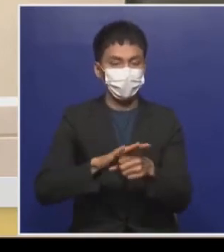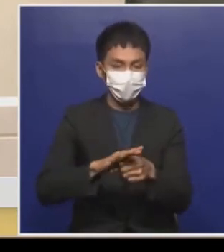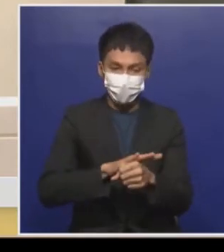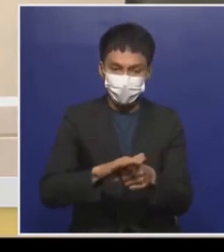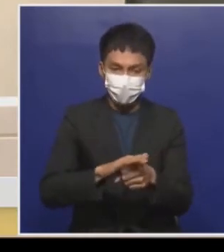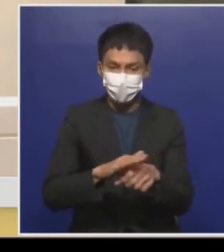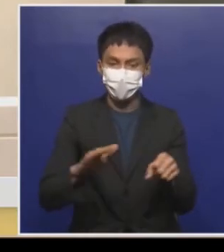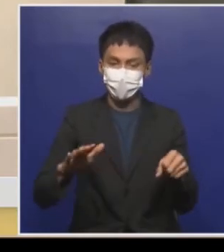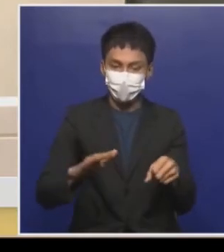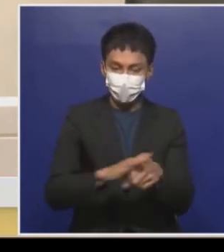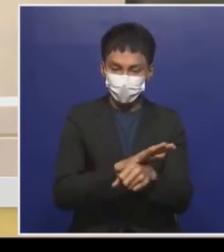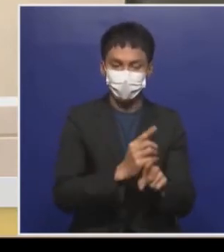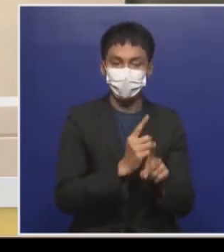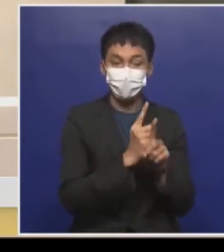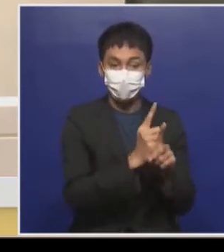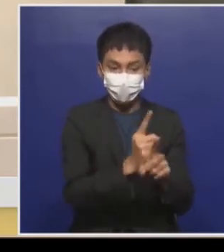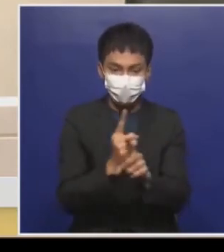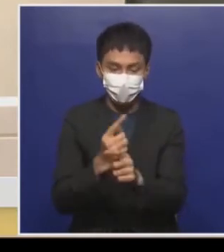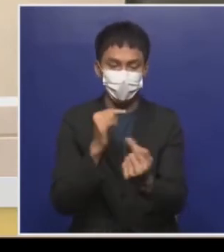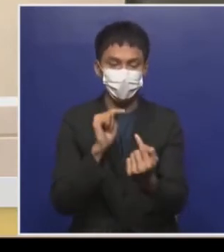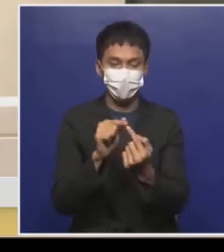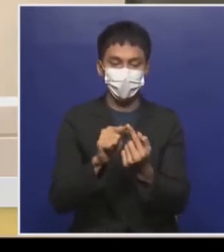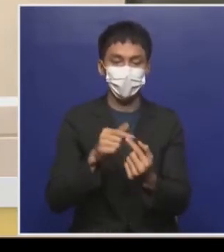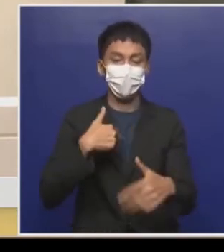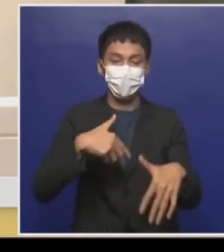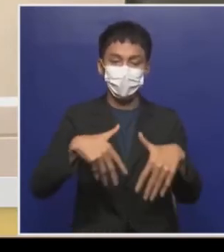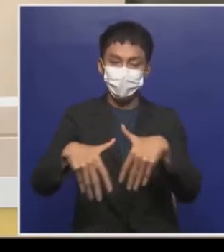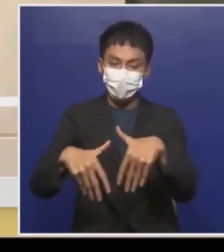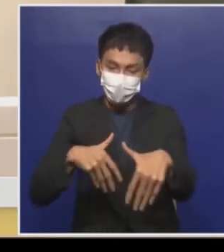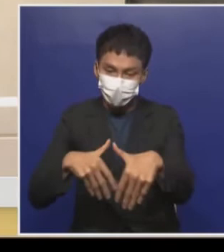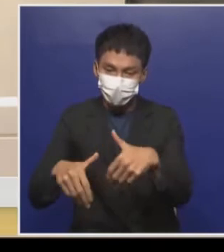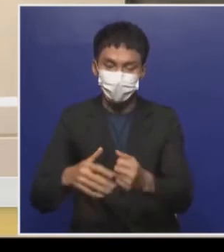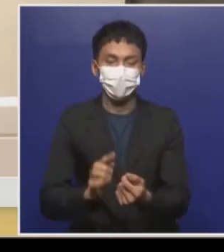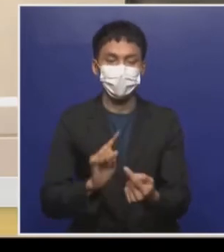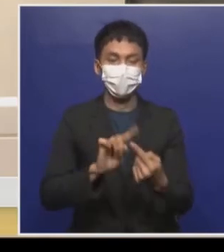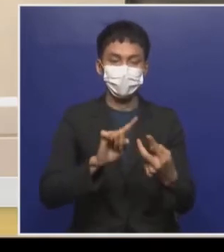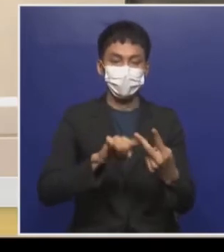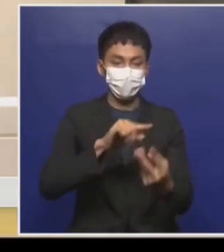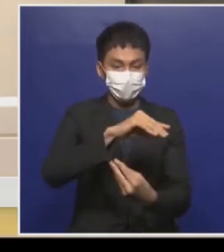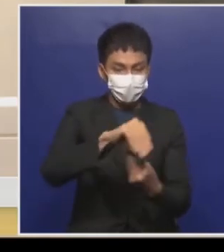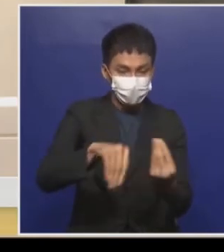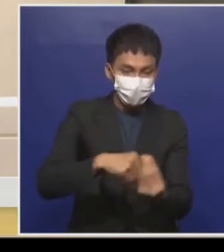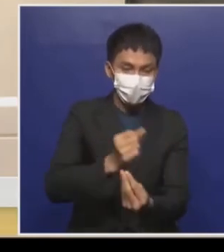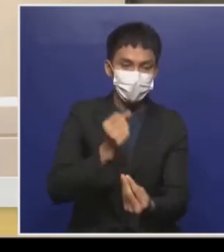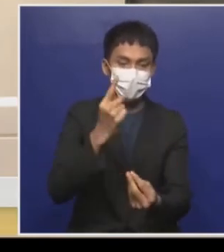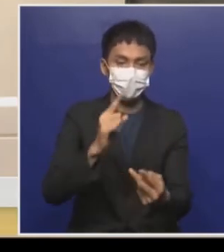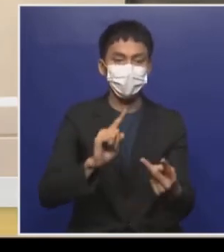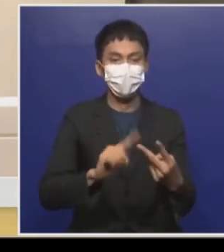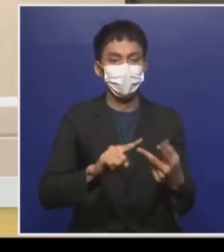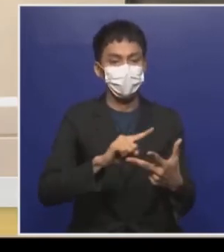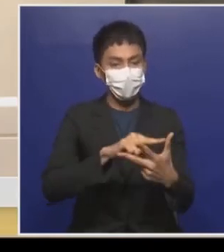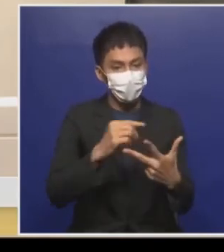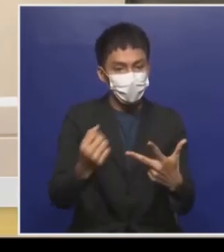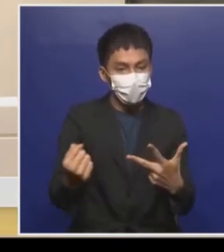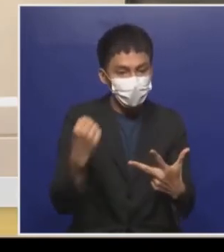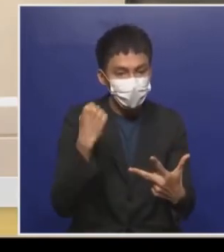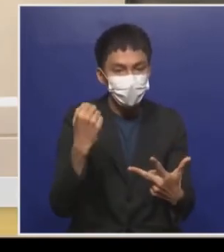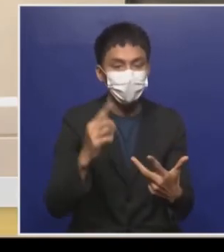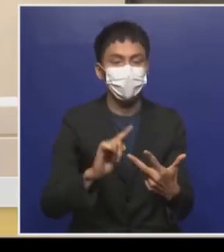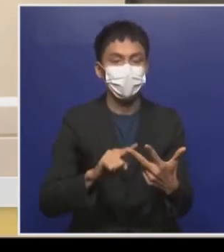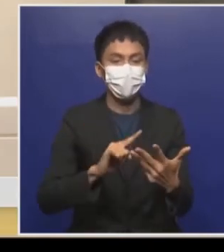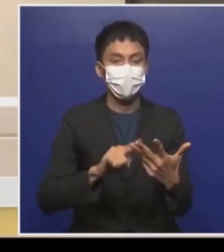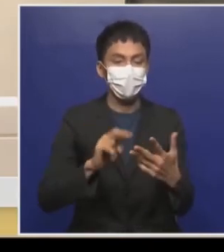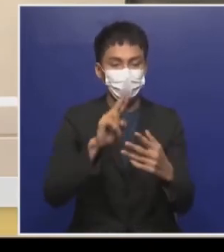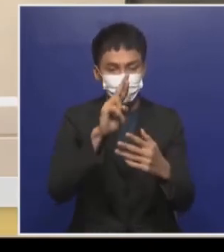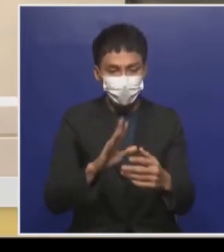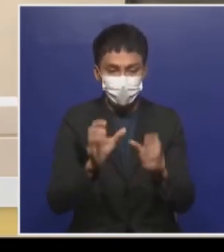ติคือมิติภาคปิชาชนมิติภาคเศรษฐกิจมิติความมนคงมิติระบ